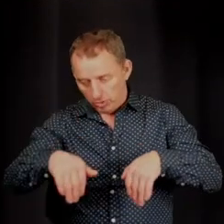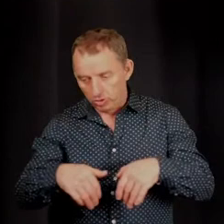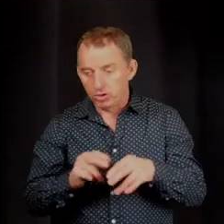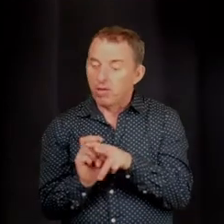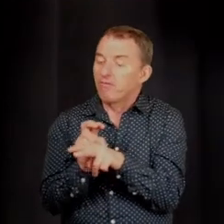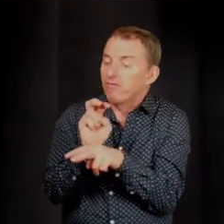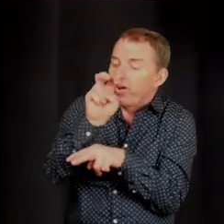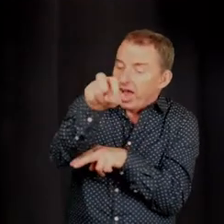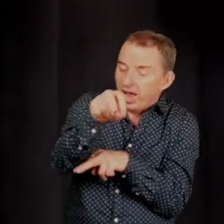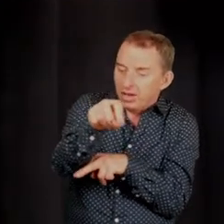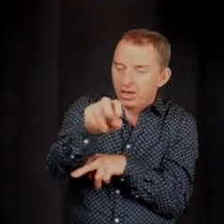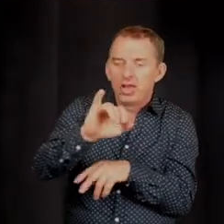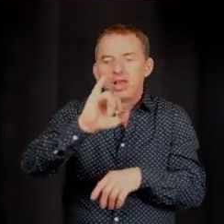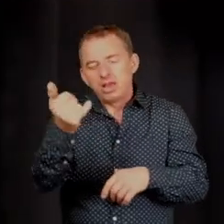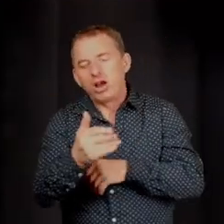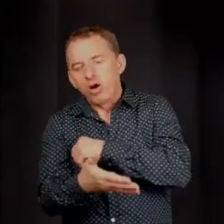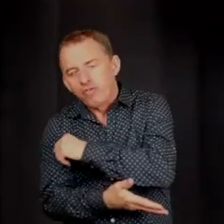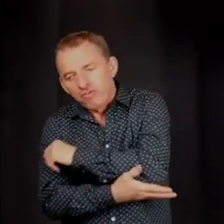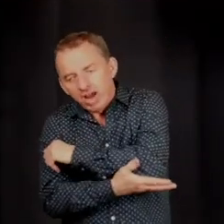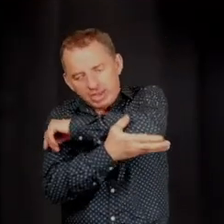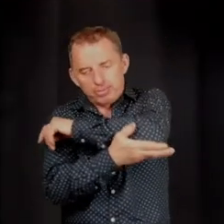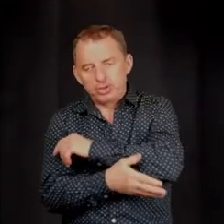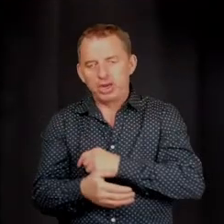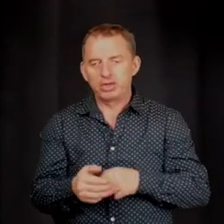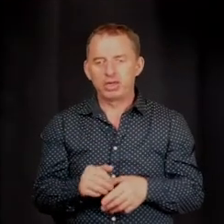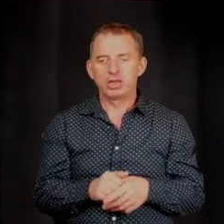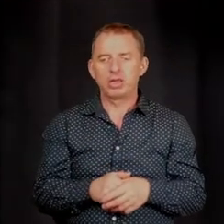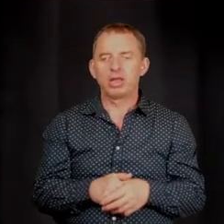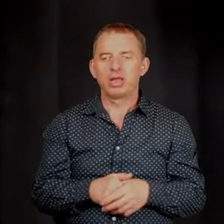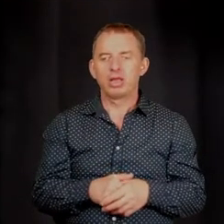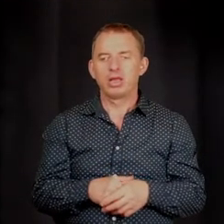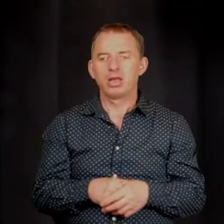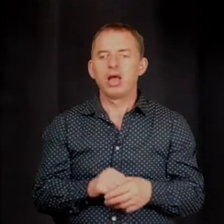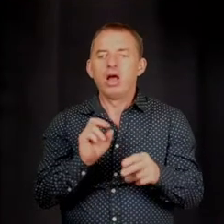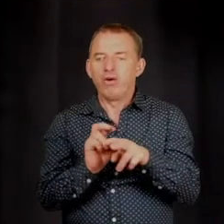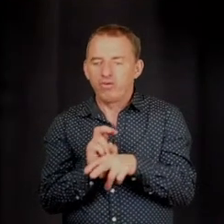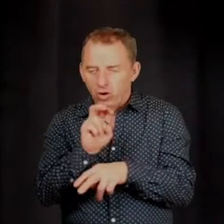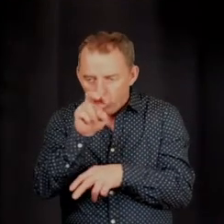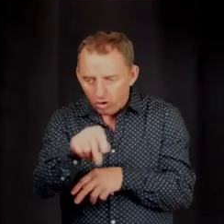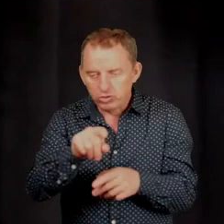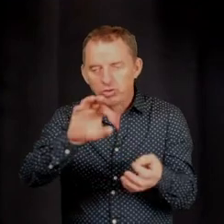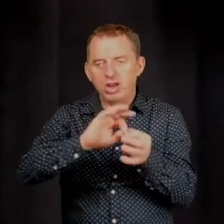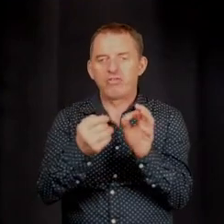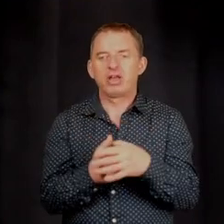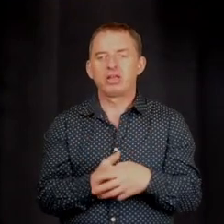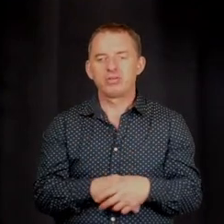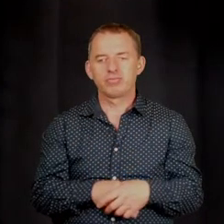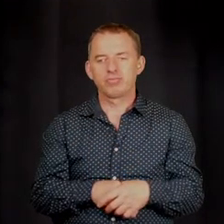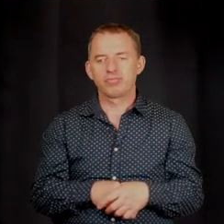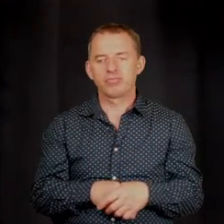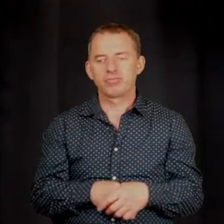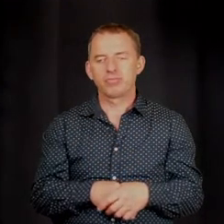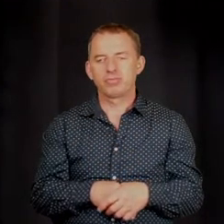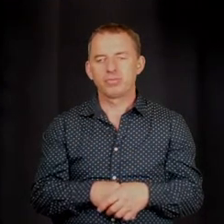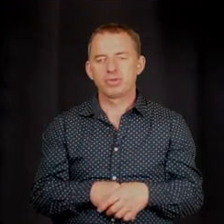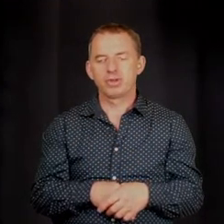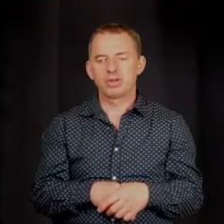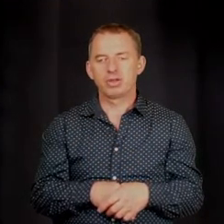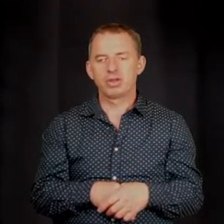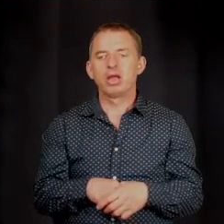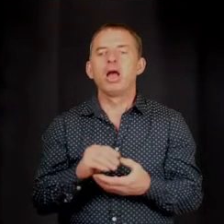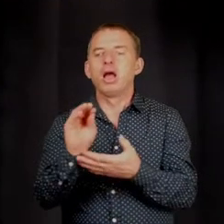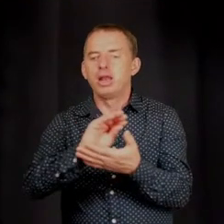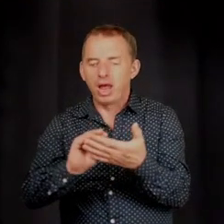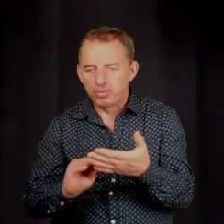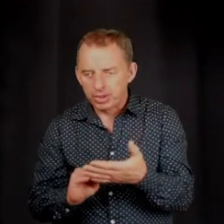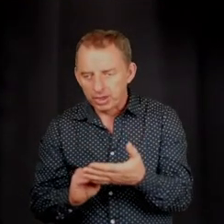tam i ich jakoś wesprzeć? And so they come. Więc schodzą na dół. And they say, now when he had spoken these things. I napisane